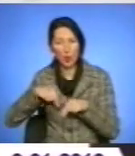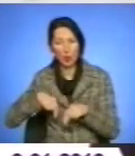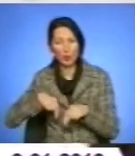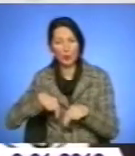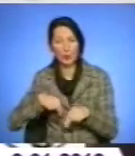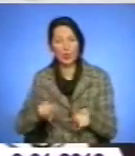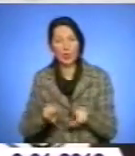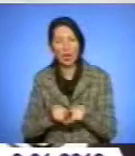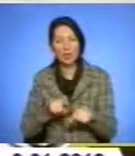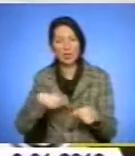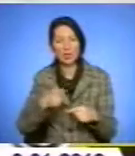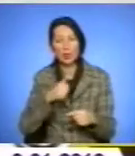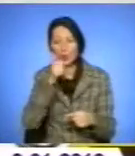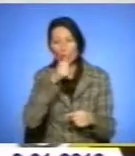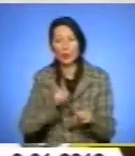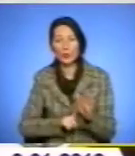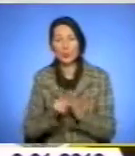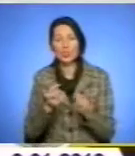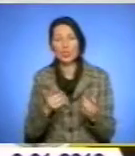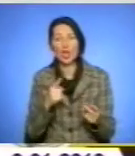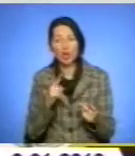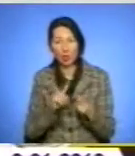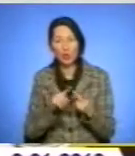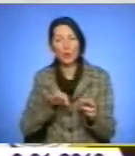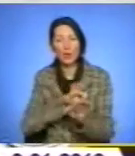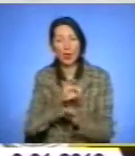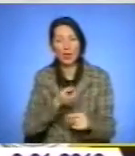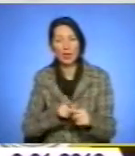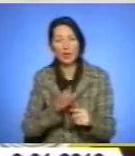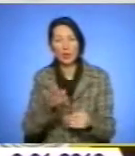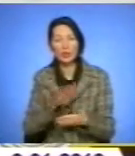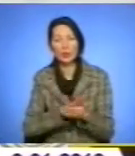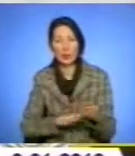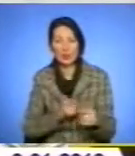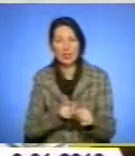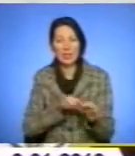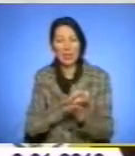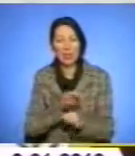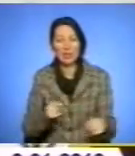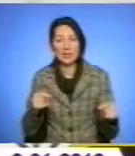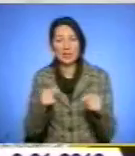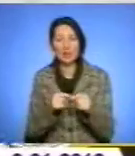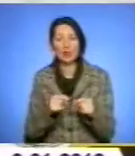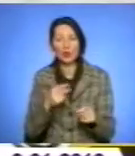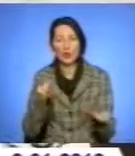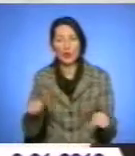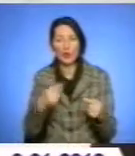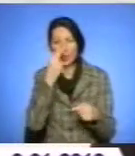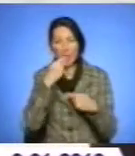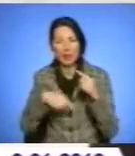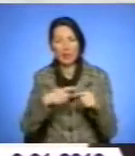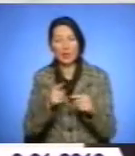Так, з наступного року розпочнеться ще один проект, який буде слідувати цьому проекту згідно створення адаптації до кліматичних змін.